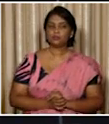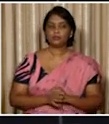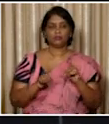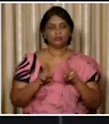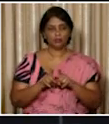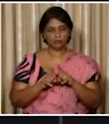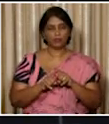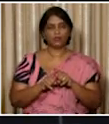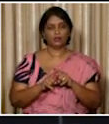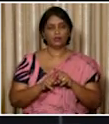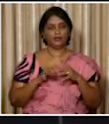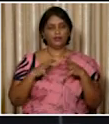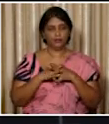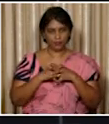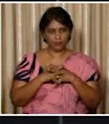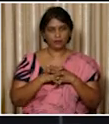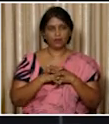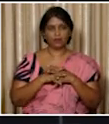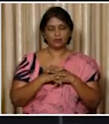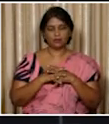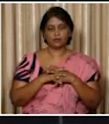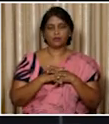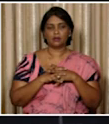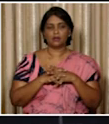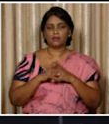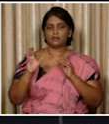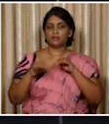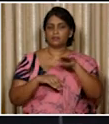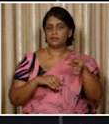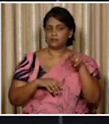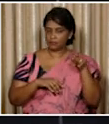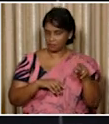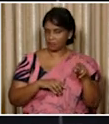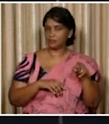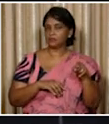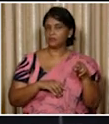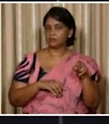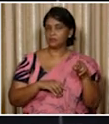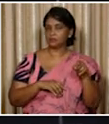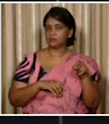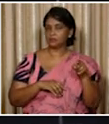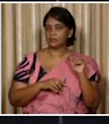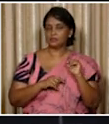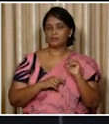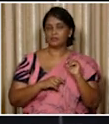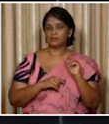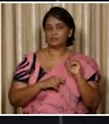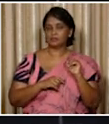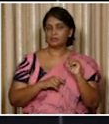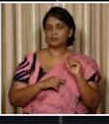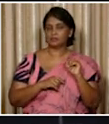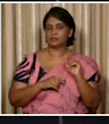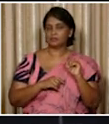உள்ள ஆற்றிலிருந்து நீரை சேகரிக்கச் சென்ற இளைஞர்களை தடுத்து நிறுத்திய போலீசார் அவர்கள் மீது மிலேச்சத்தனமான தாக்குதலையும்